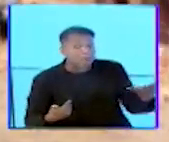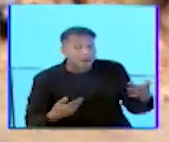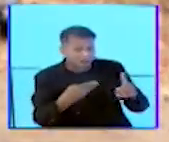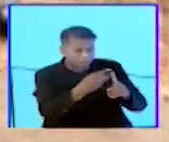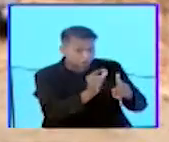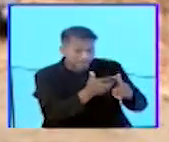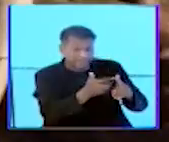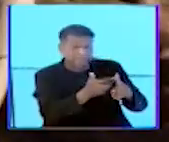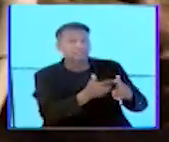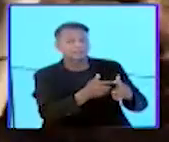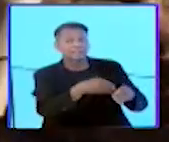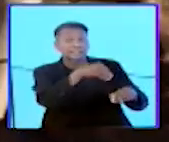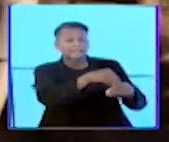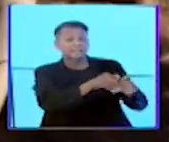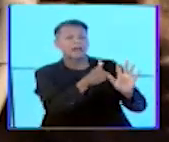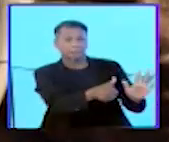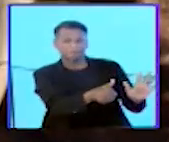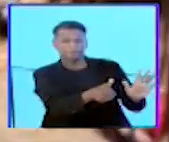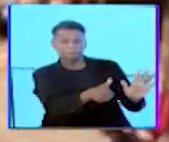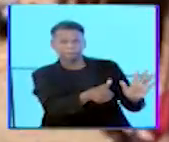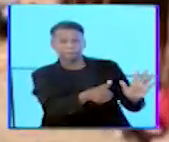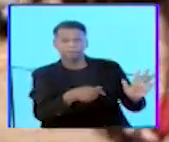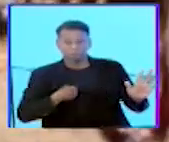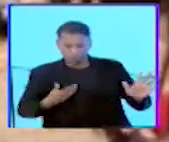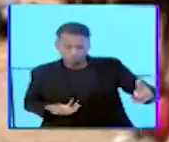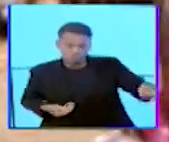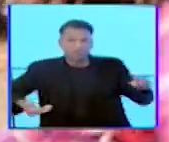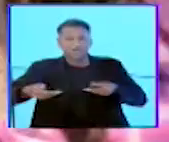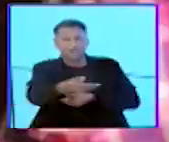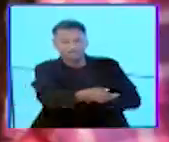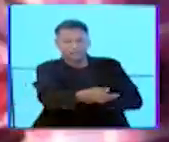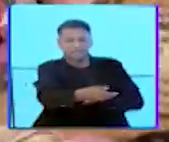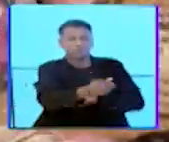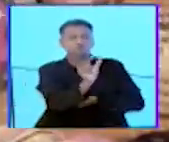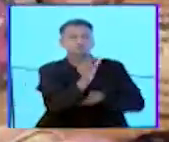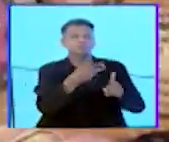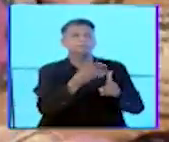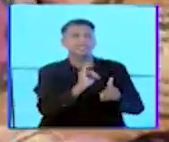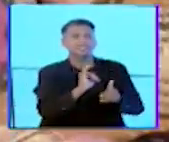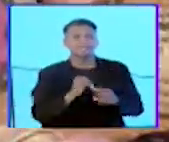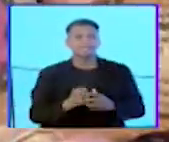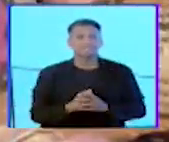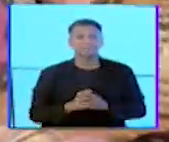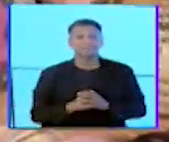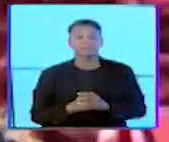6 ikat ubi ya Bapak? Iya. 6 ikat ubi? Iya. Boleh? Ya, boleh? Boleh, oke. Ibu boleh ambil.